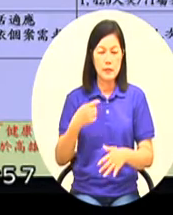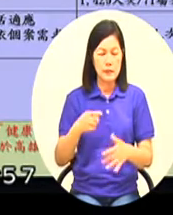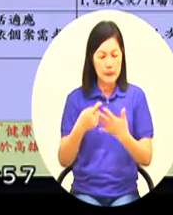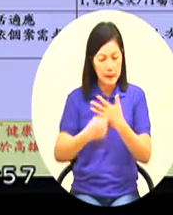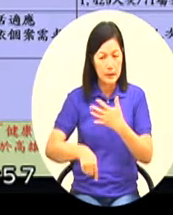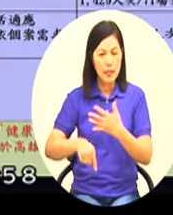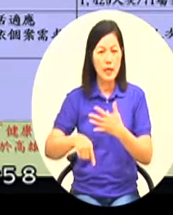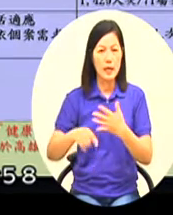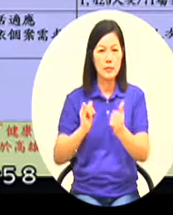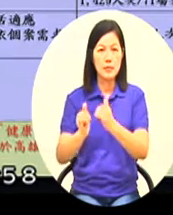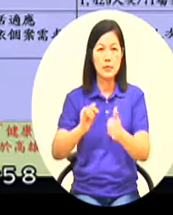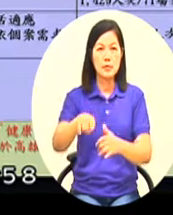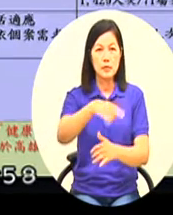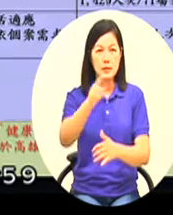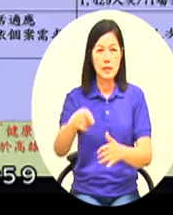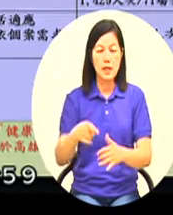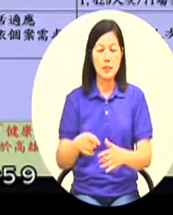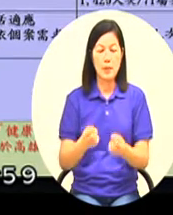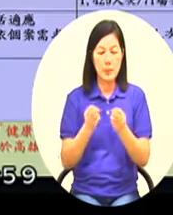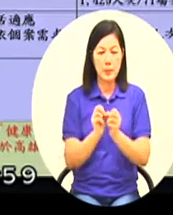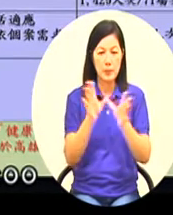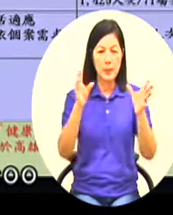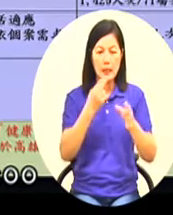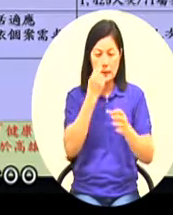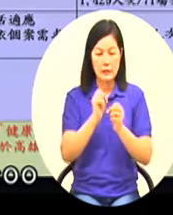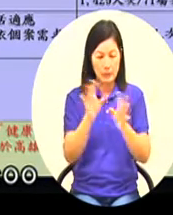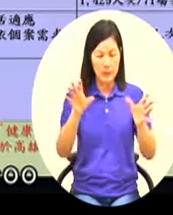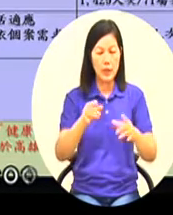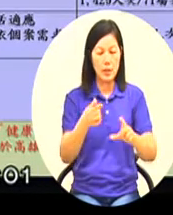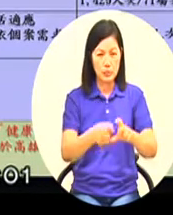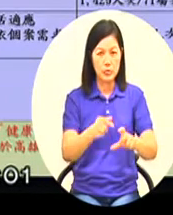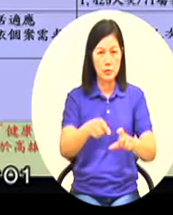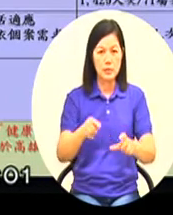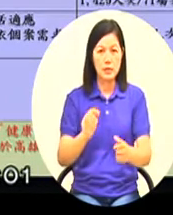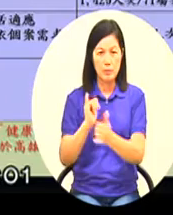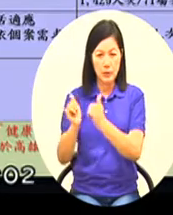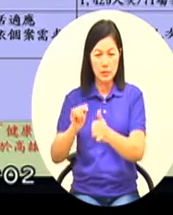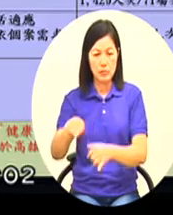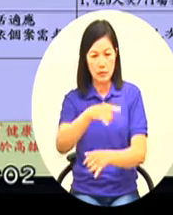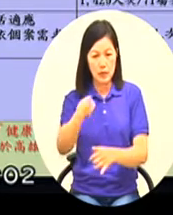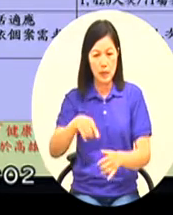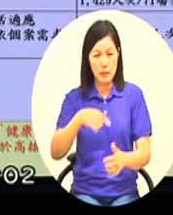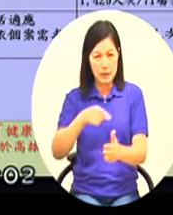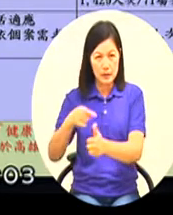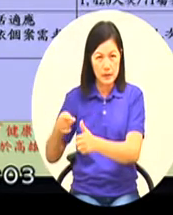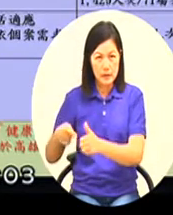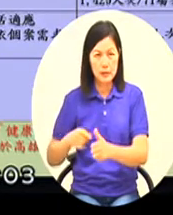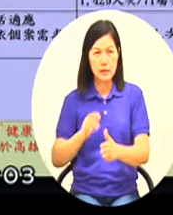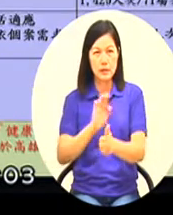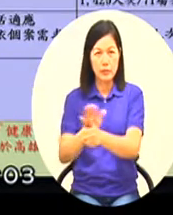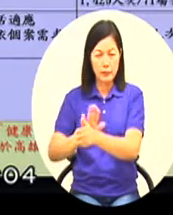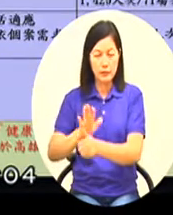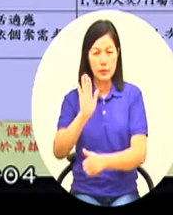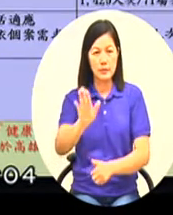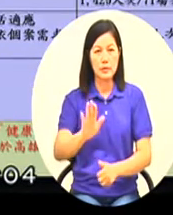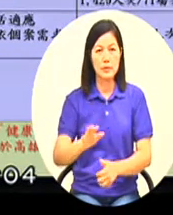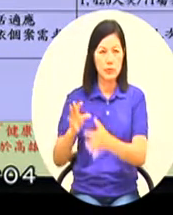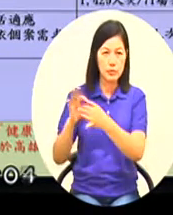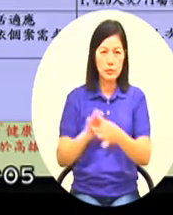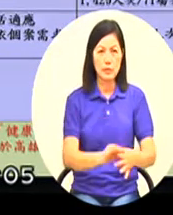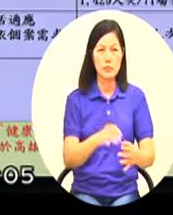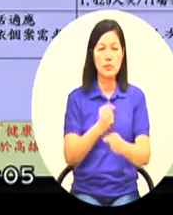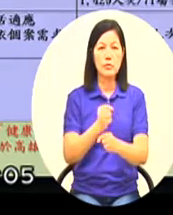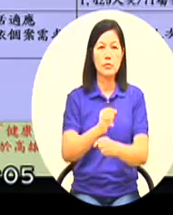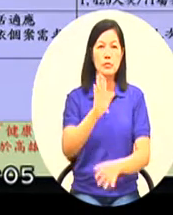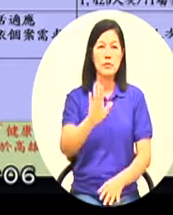我们气爆区重建区的一个民众的一个相关的一些服务工作，这都陆续在进行哈。那最后，